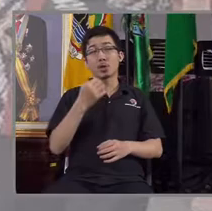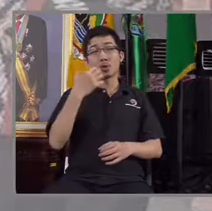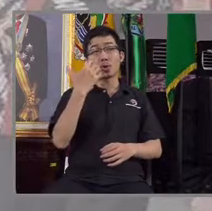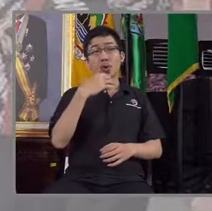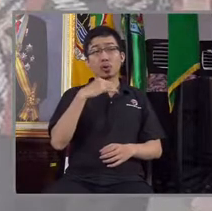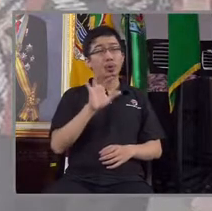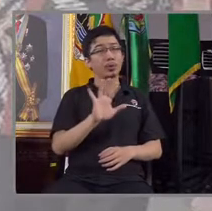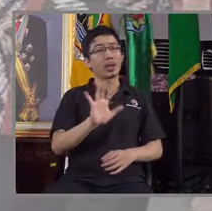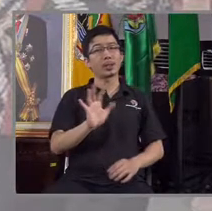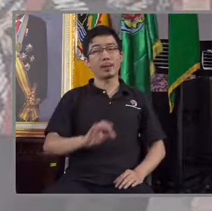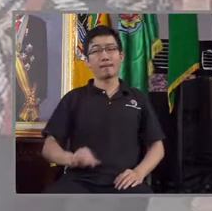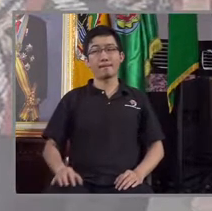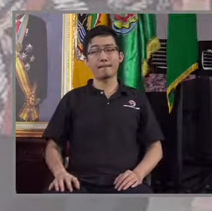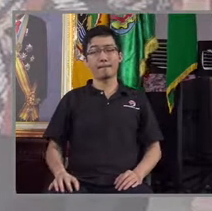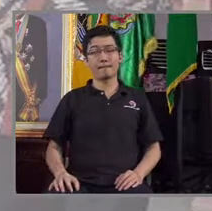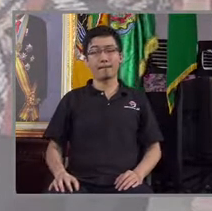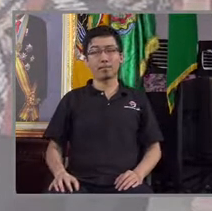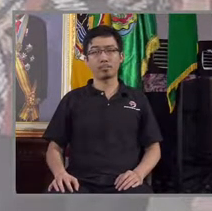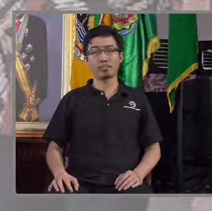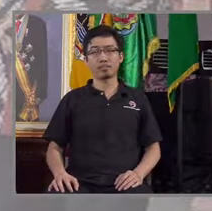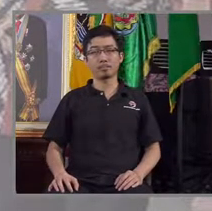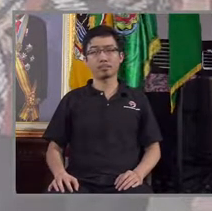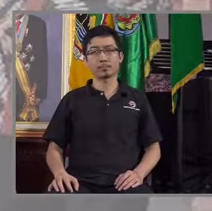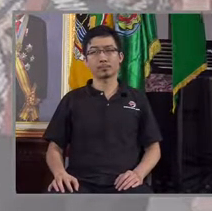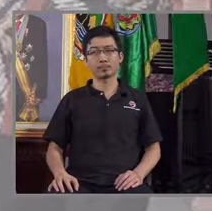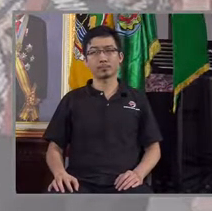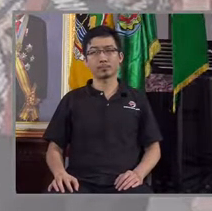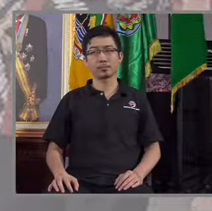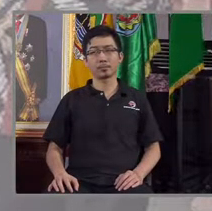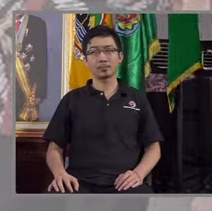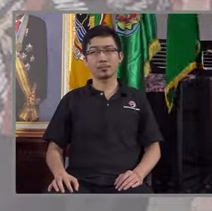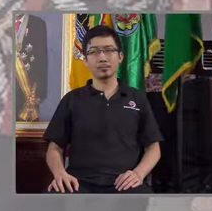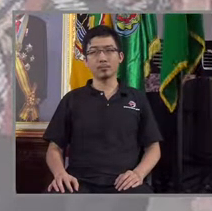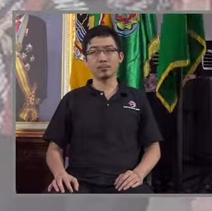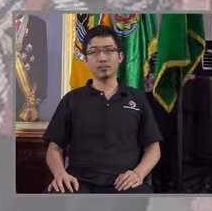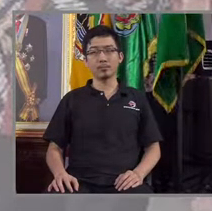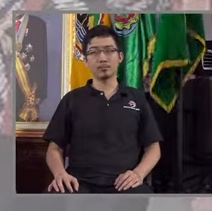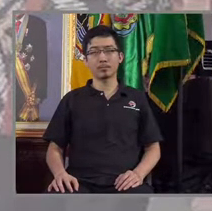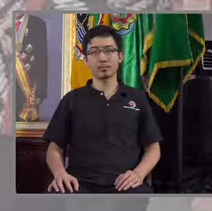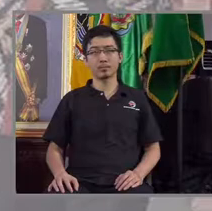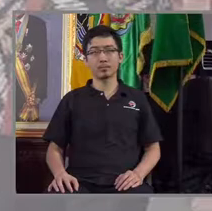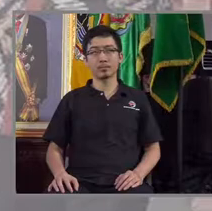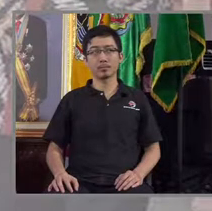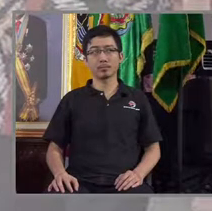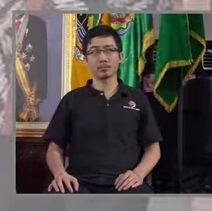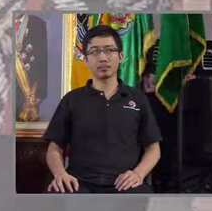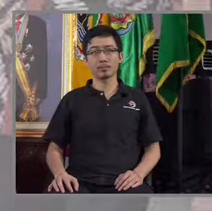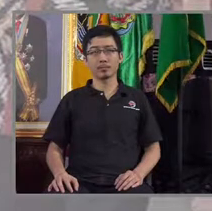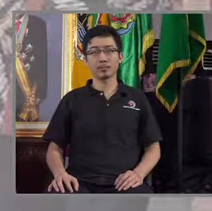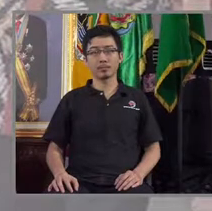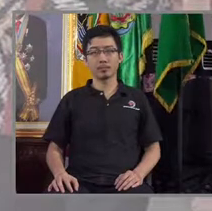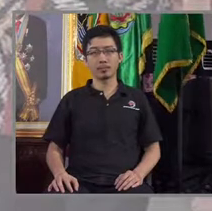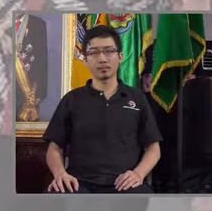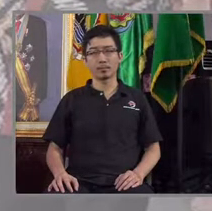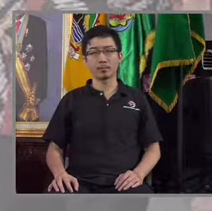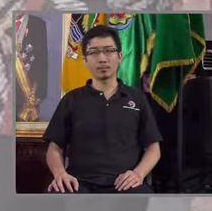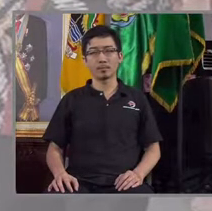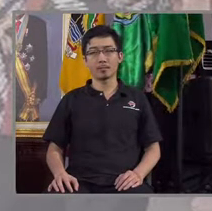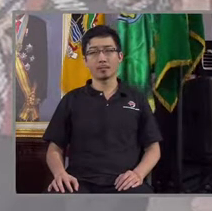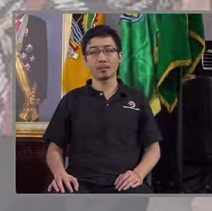di Pancuran, di Kali Taman, di Kali Cacing. Ini salah satu pengembangan